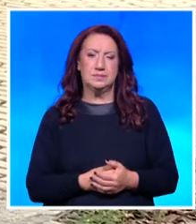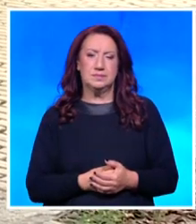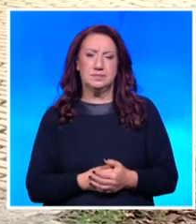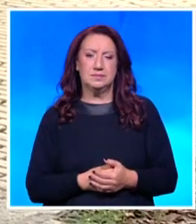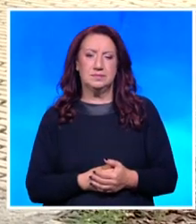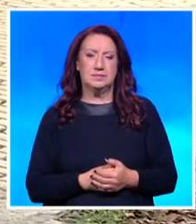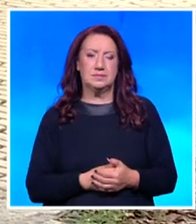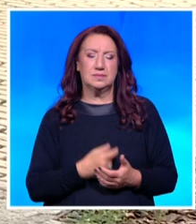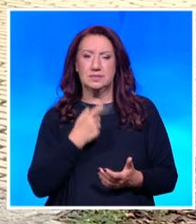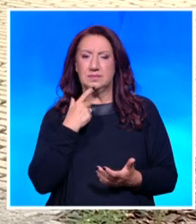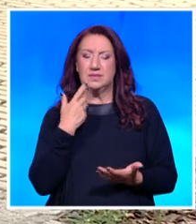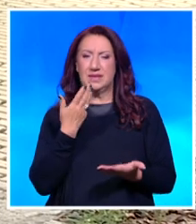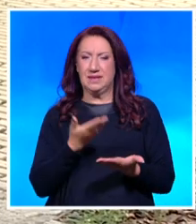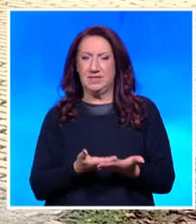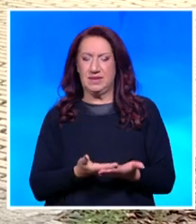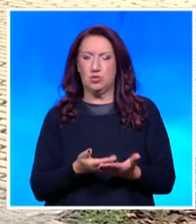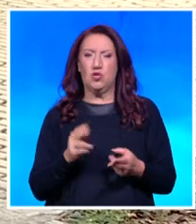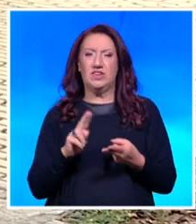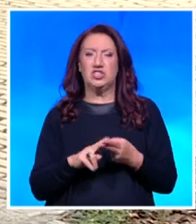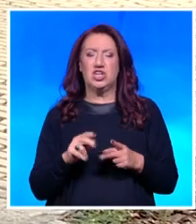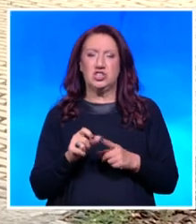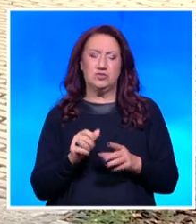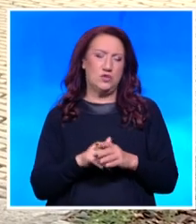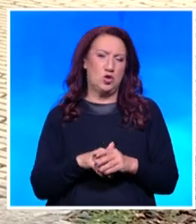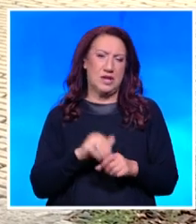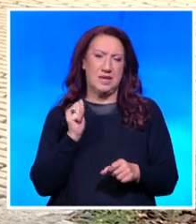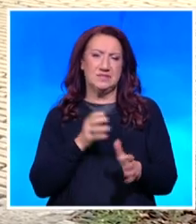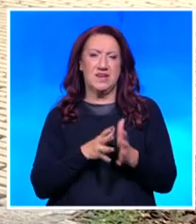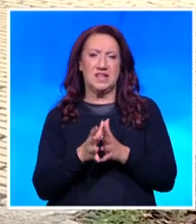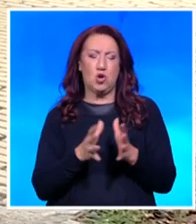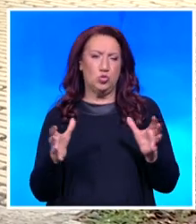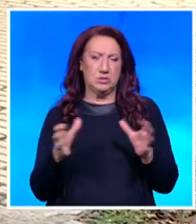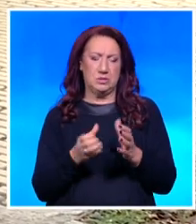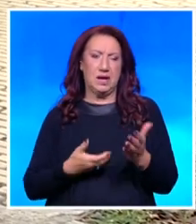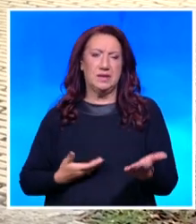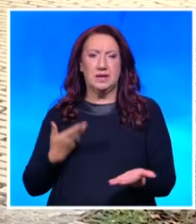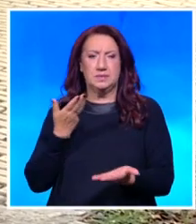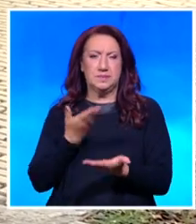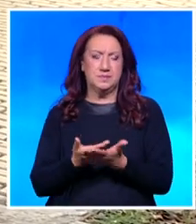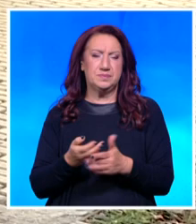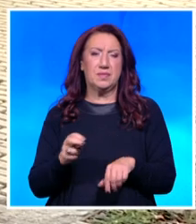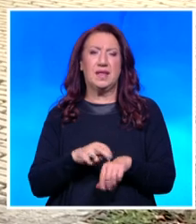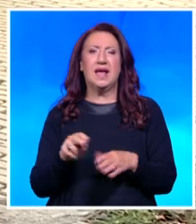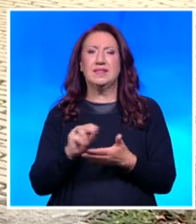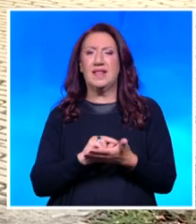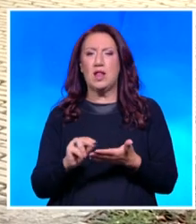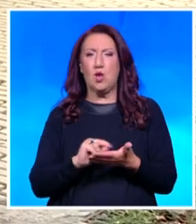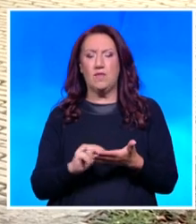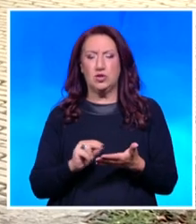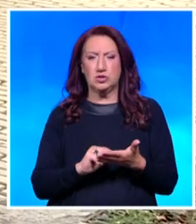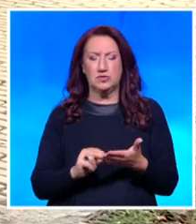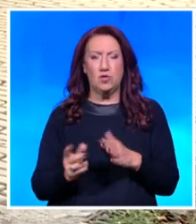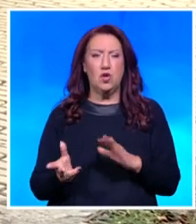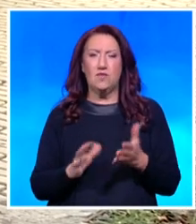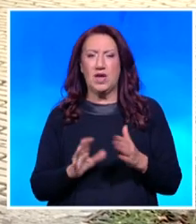Заявлението на Вежди Рашидов, че напуска Народното събрание, вече се намира в деловодството. Най-вероятно на